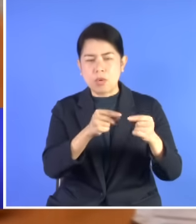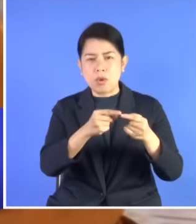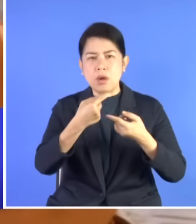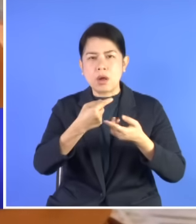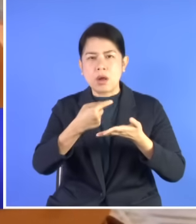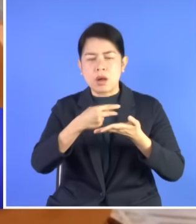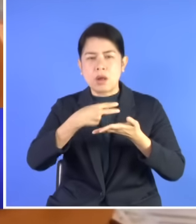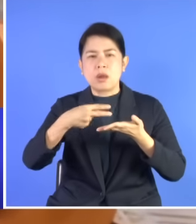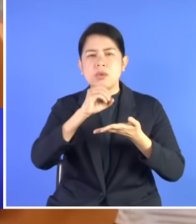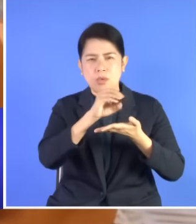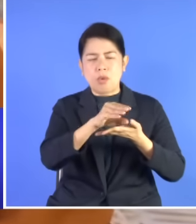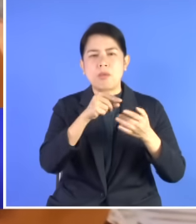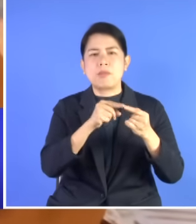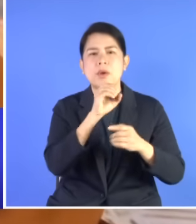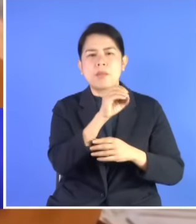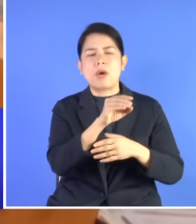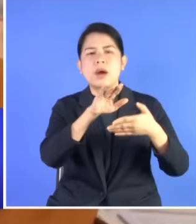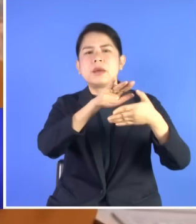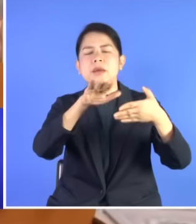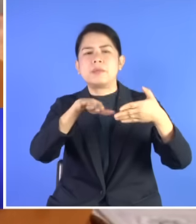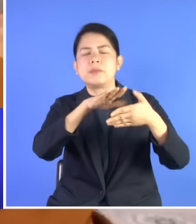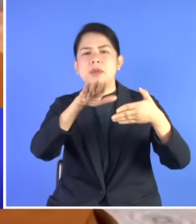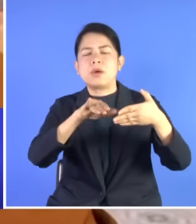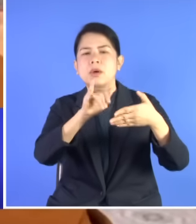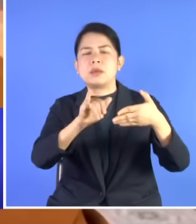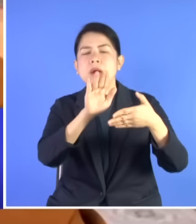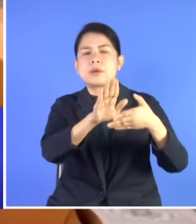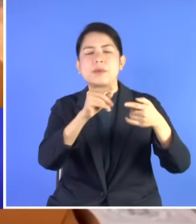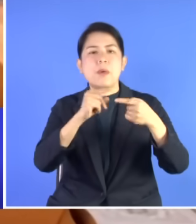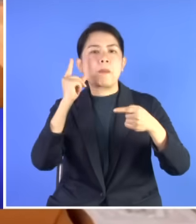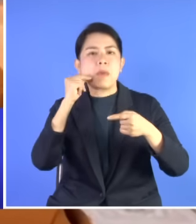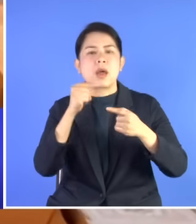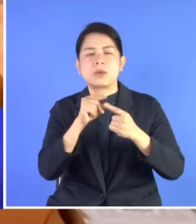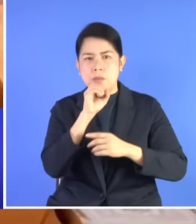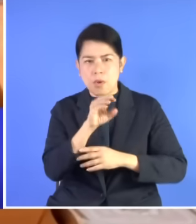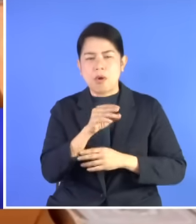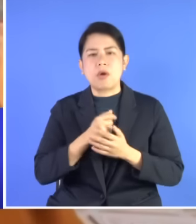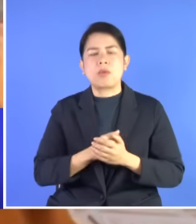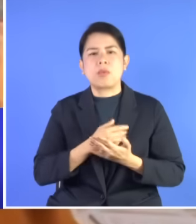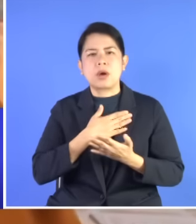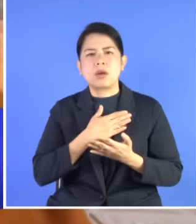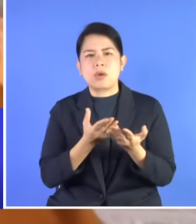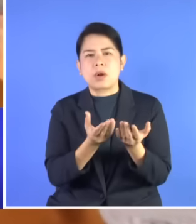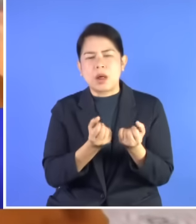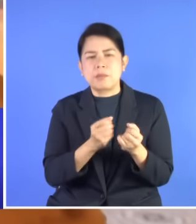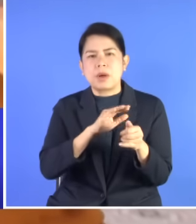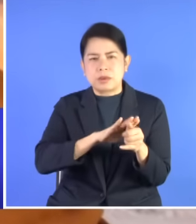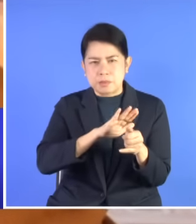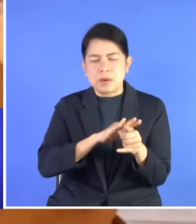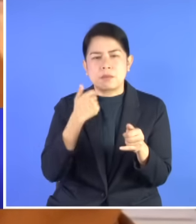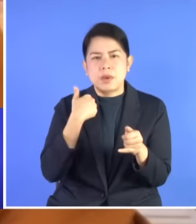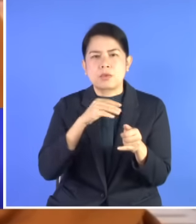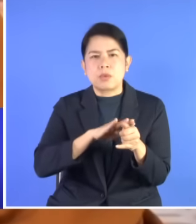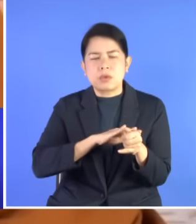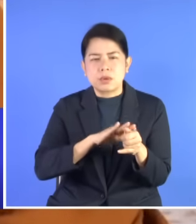งสารมันมารับมันไปเถอะคือมันอยู่นี่มันก็ลำบากไอ้เราเป็นพระเราก็ลำบากเราไม่ได้รังเกียจนะแต่